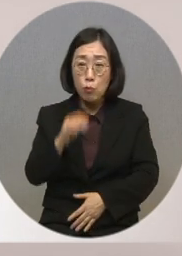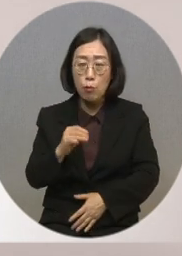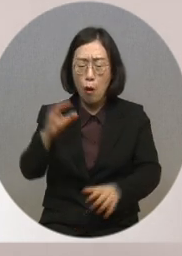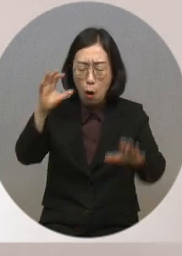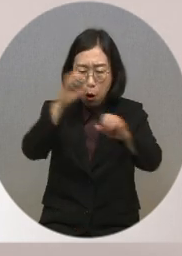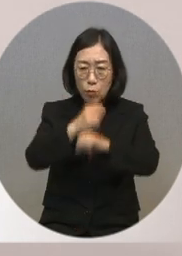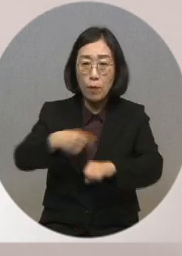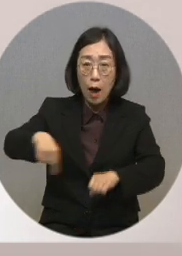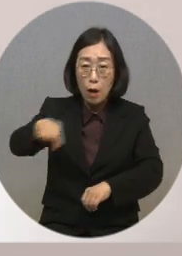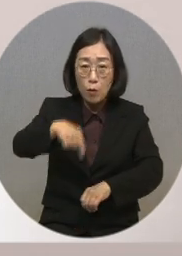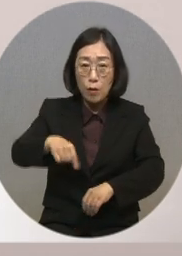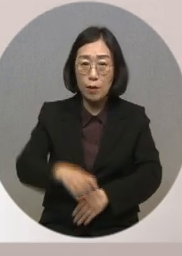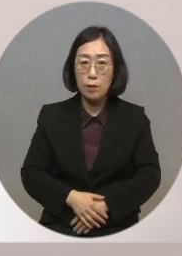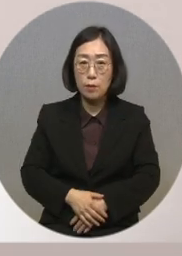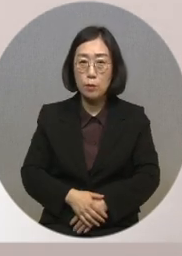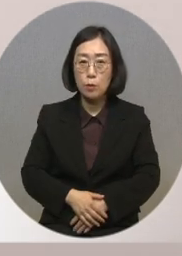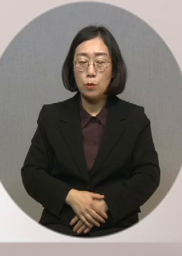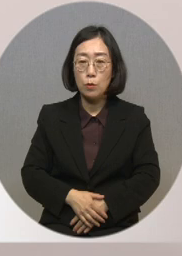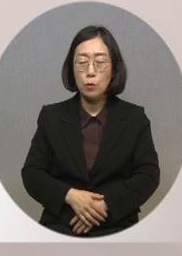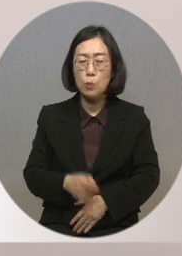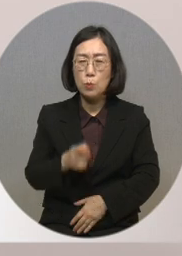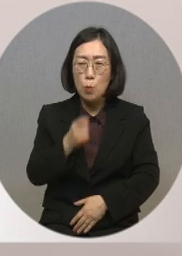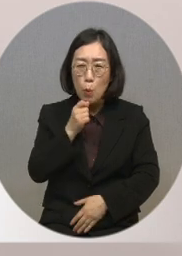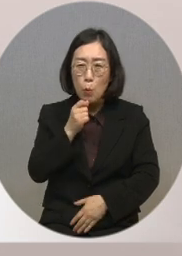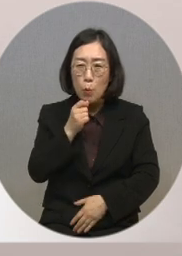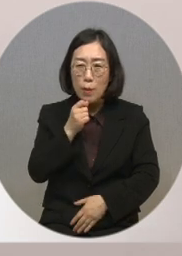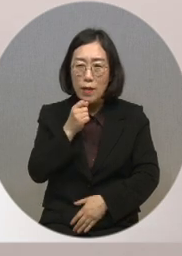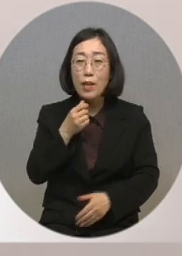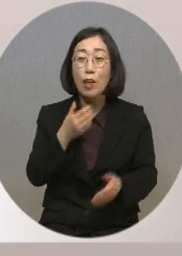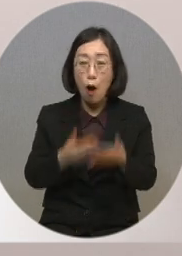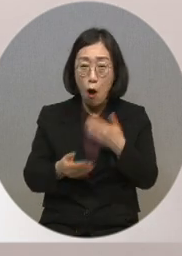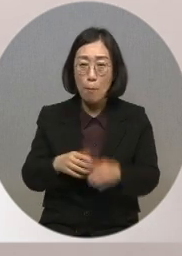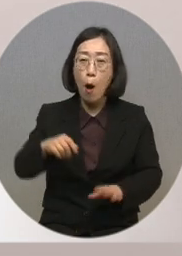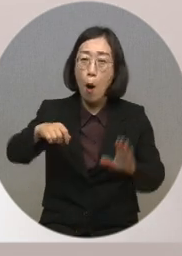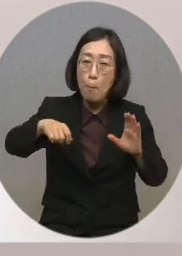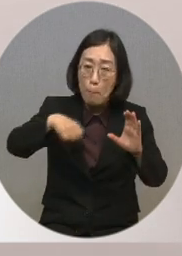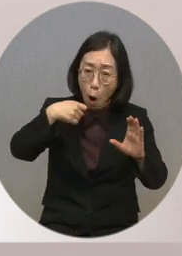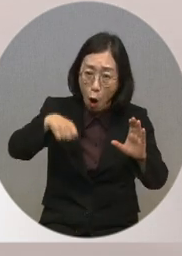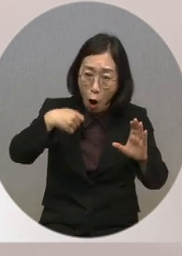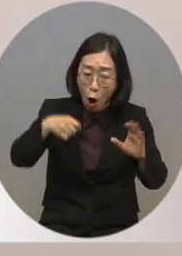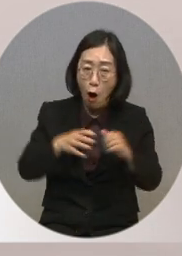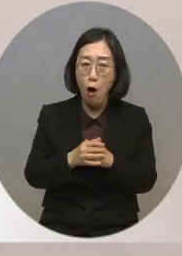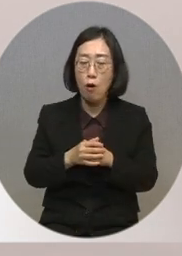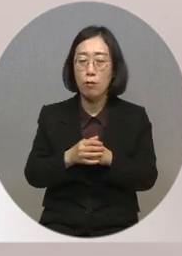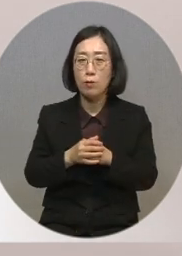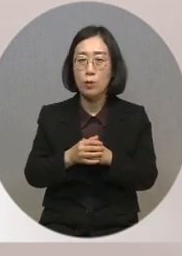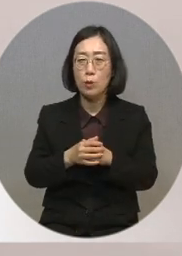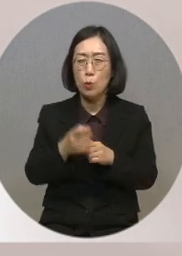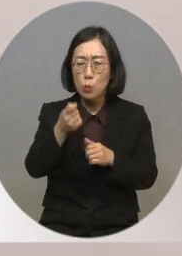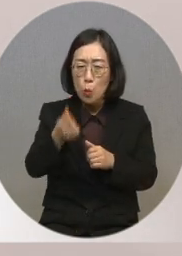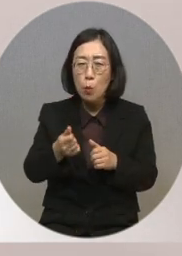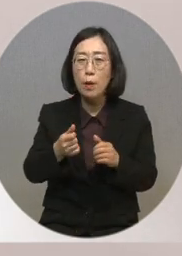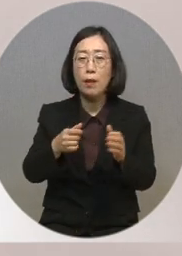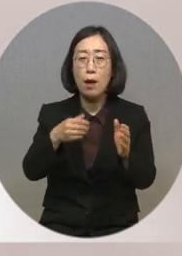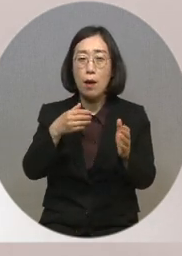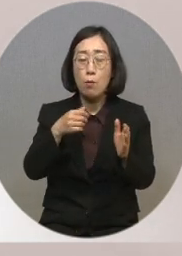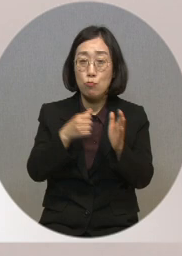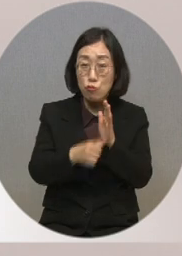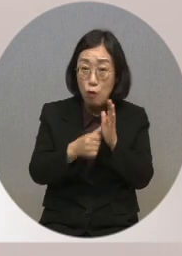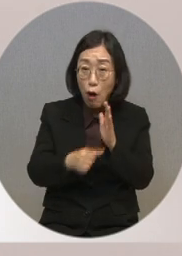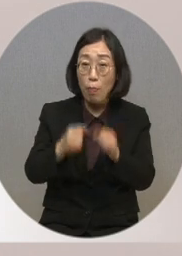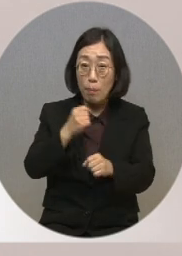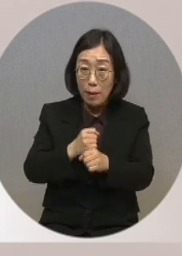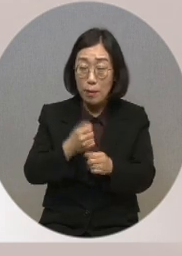속에서 조그만 체험이라도 식사가 됐든 또는 간단한 소품이 됐든